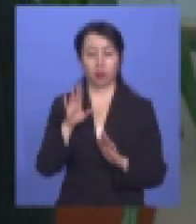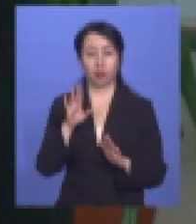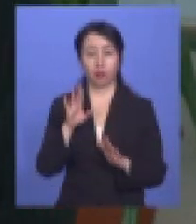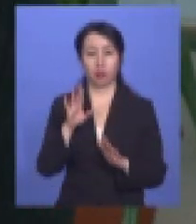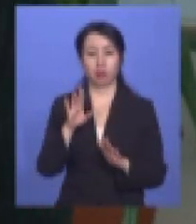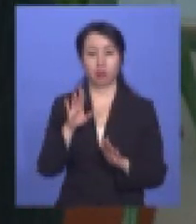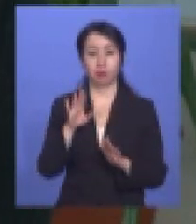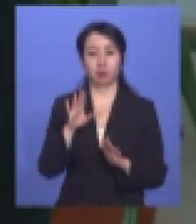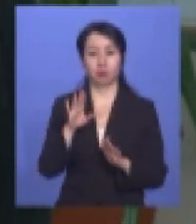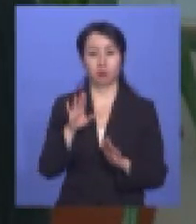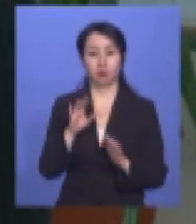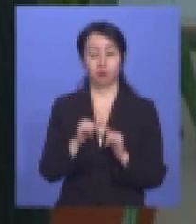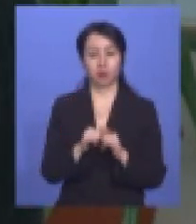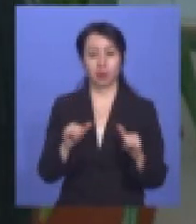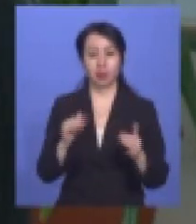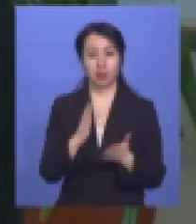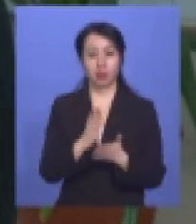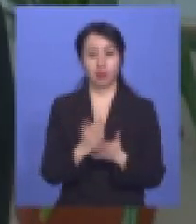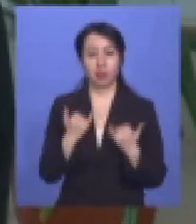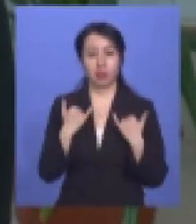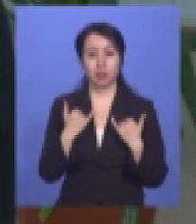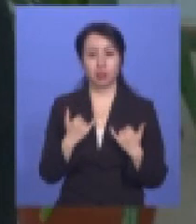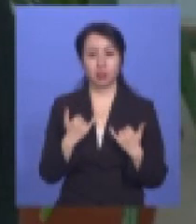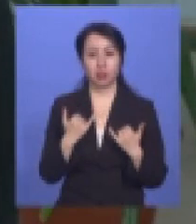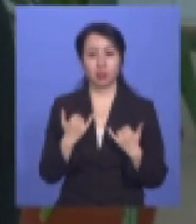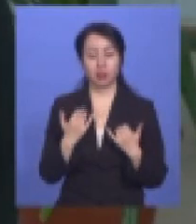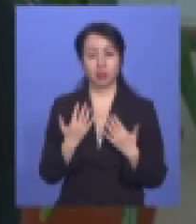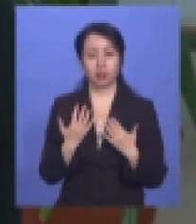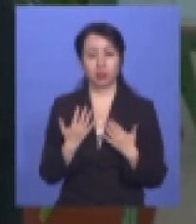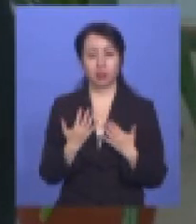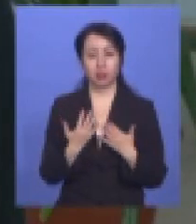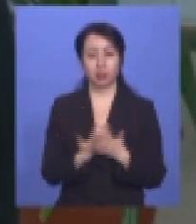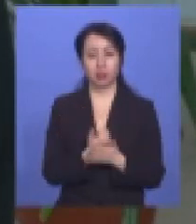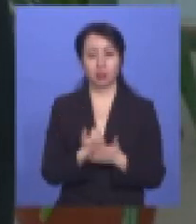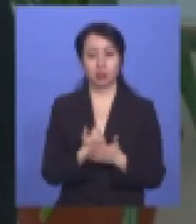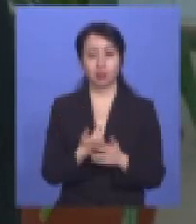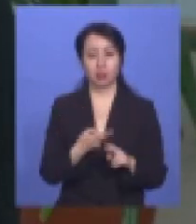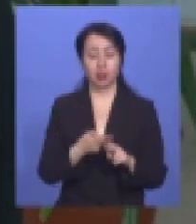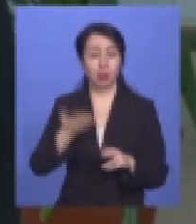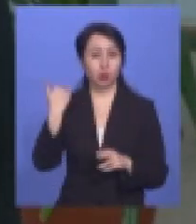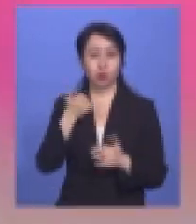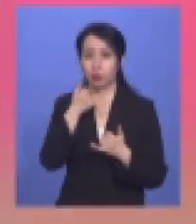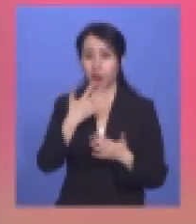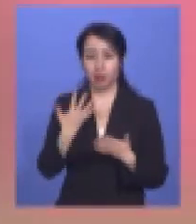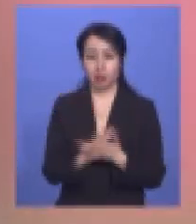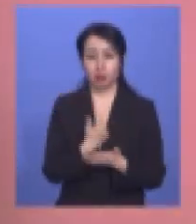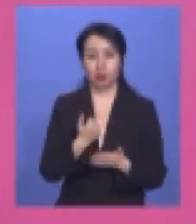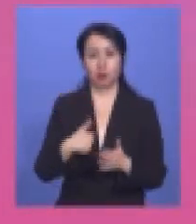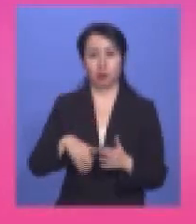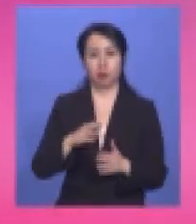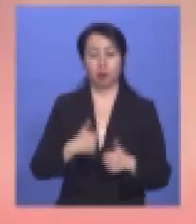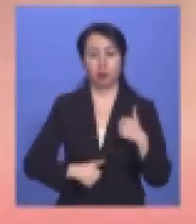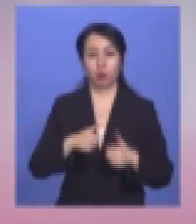все время замечаю какой-то прогресс в голосе, то есть начинается получаться некоторые элементы, которые раньше не получались. И это... Всего в